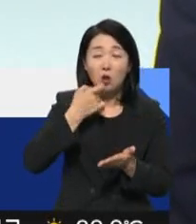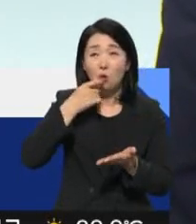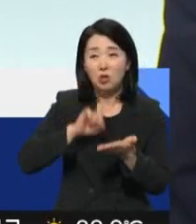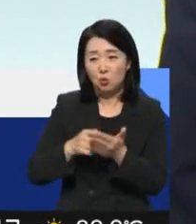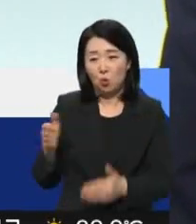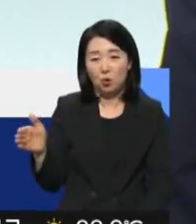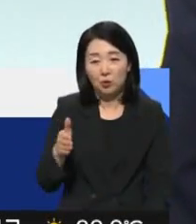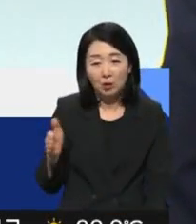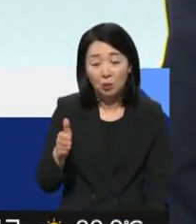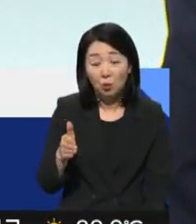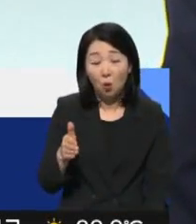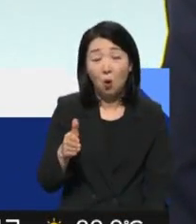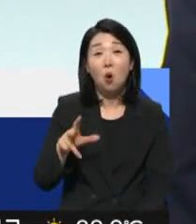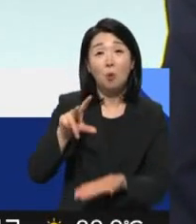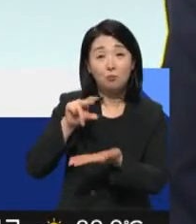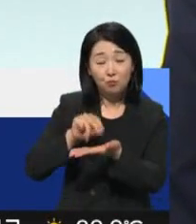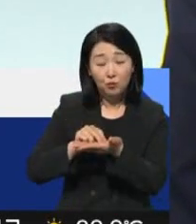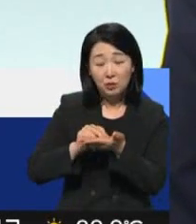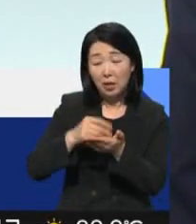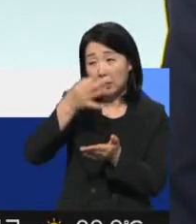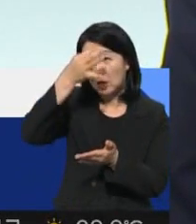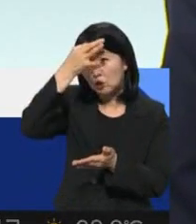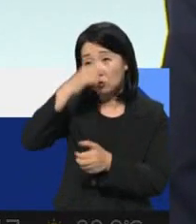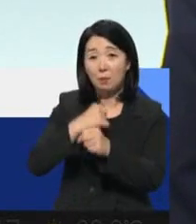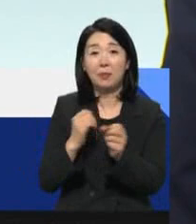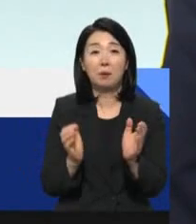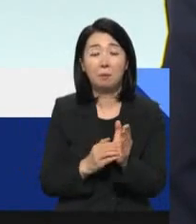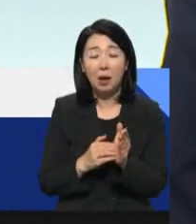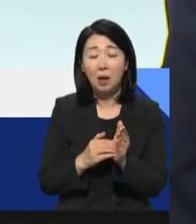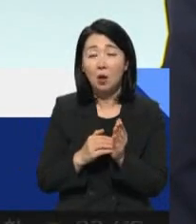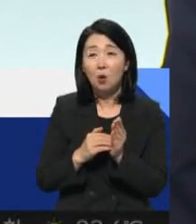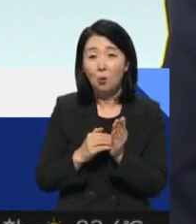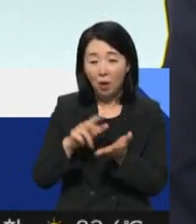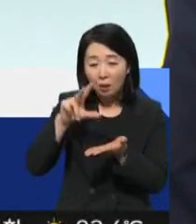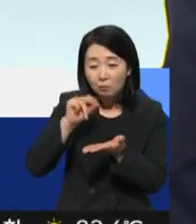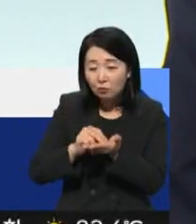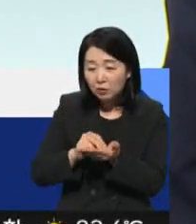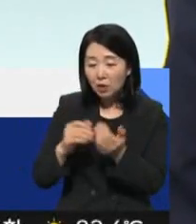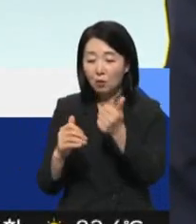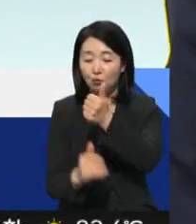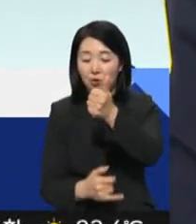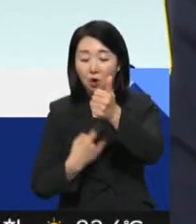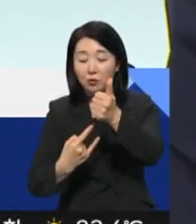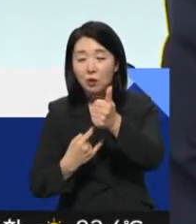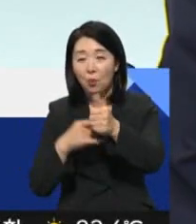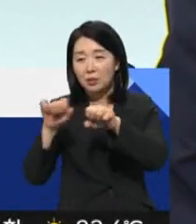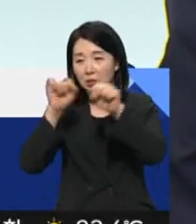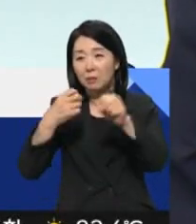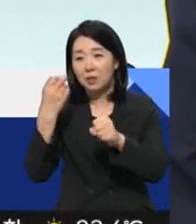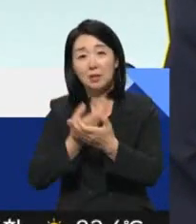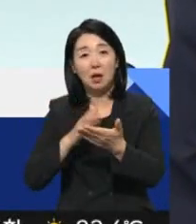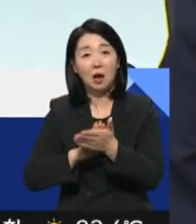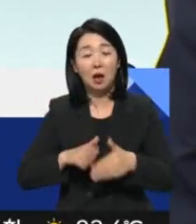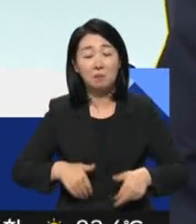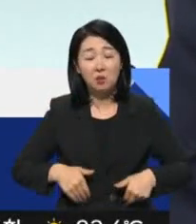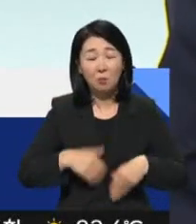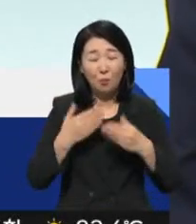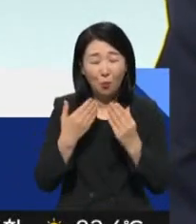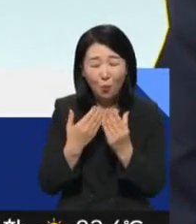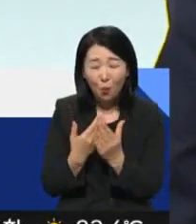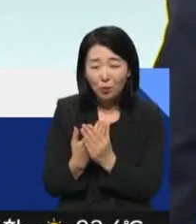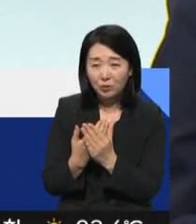기법을 고도화하며 출제진이 성실한 노력을 경주하도록 시스템을 점검하는 등 모든 가능한